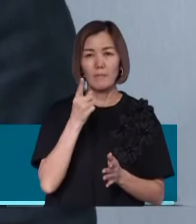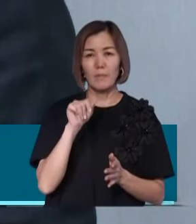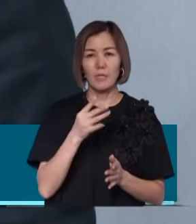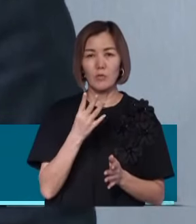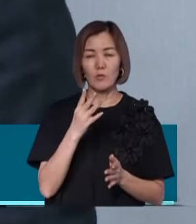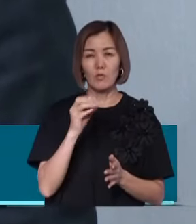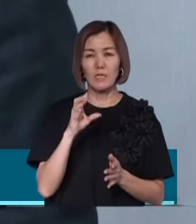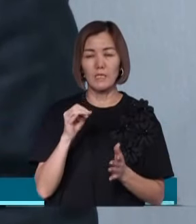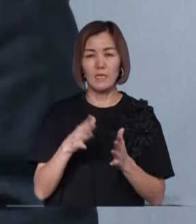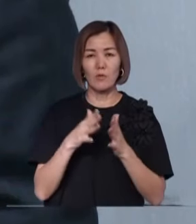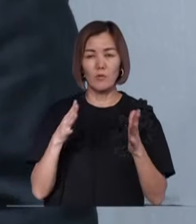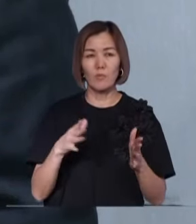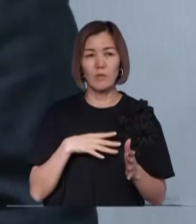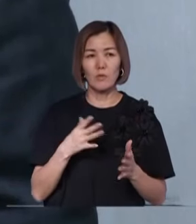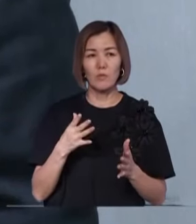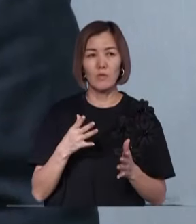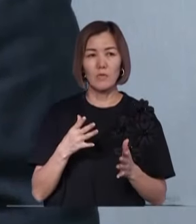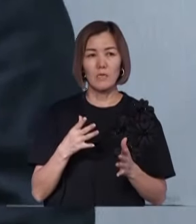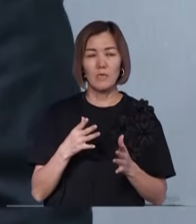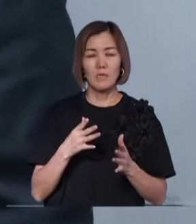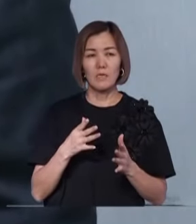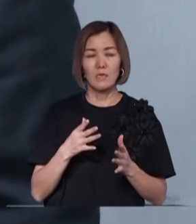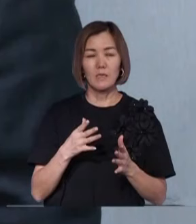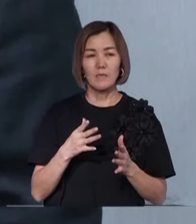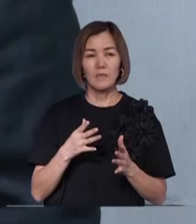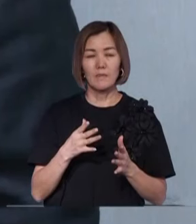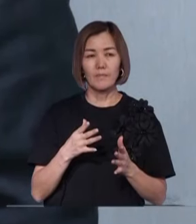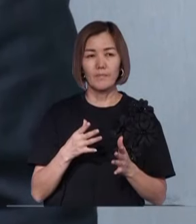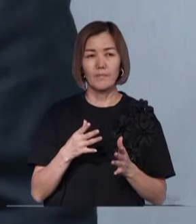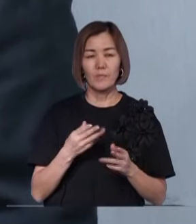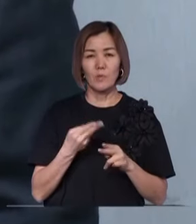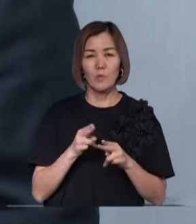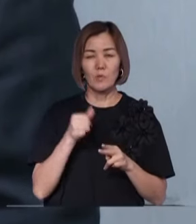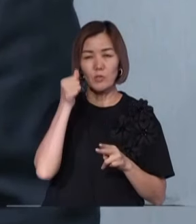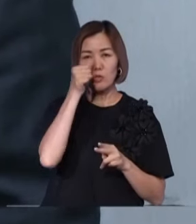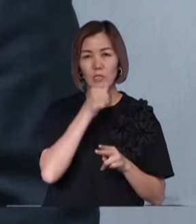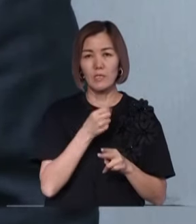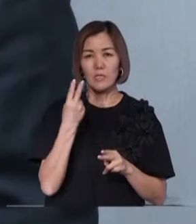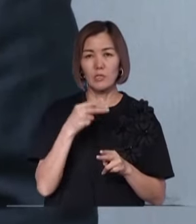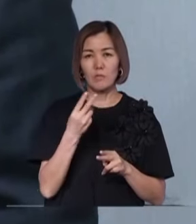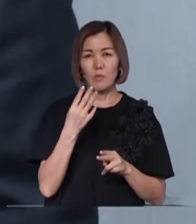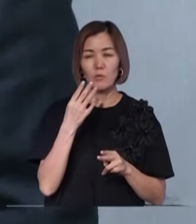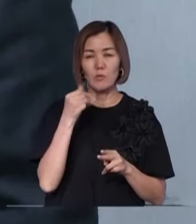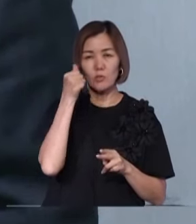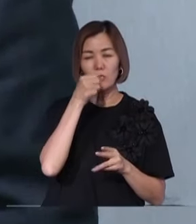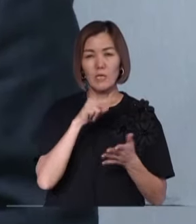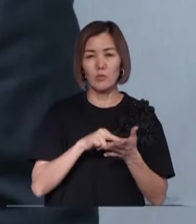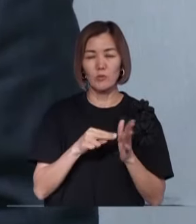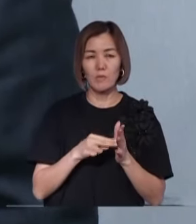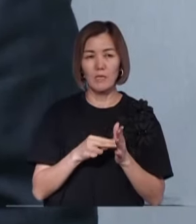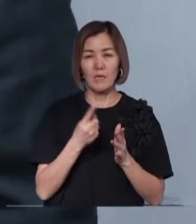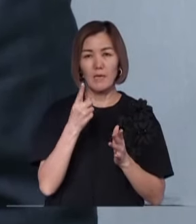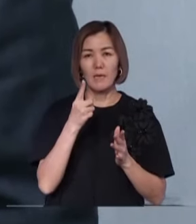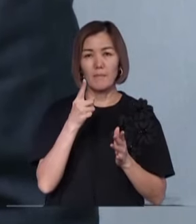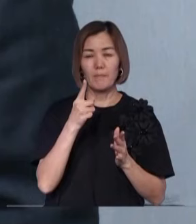есеге өсіп, 259 миллиард теңгеге артық түсті. Ағымдағы 2024 жылға жоспар